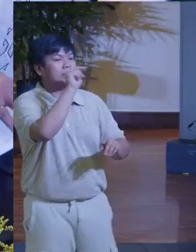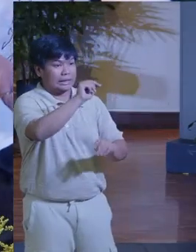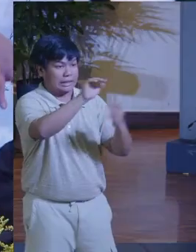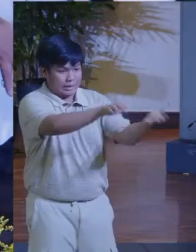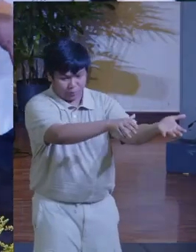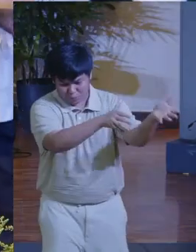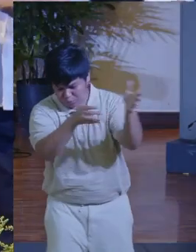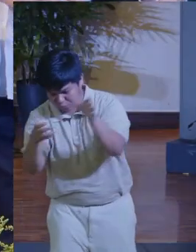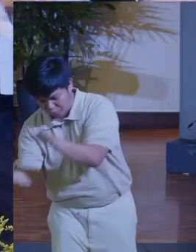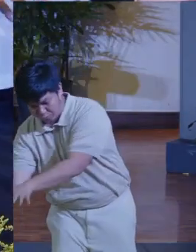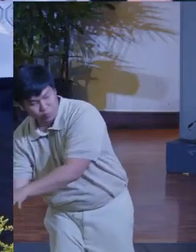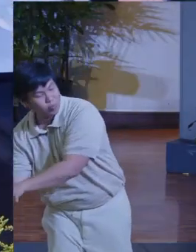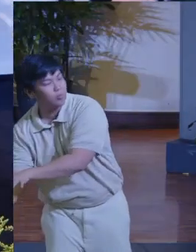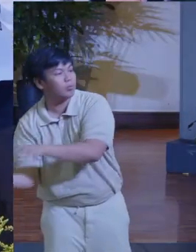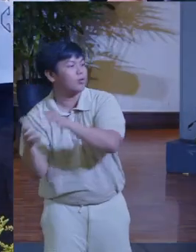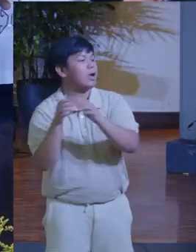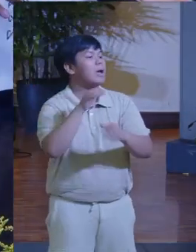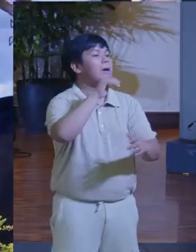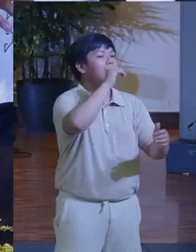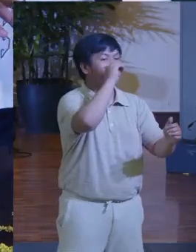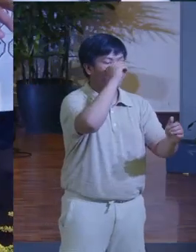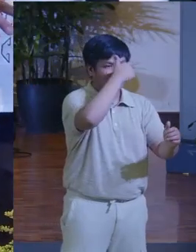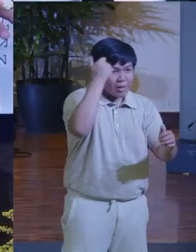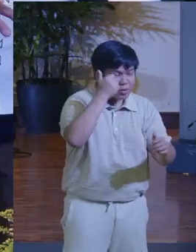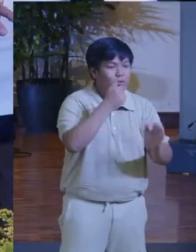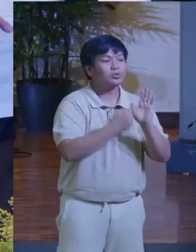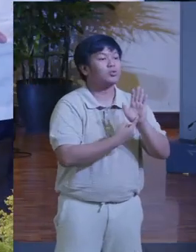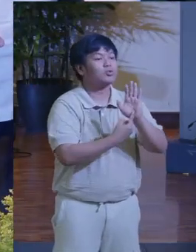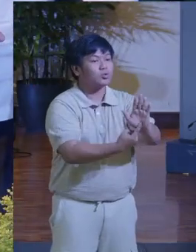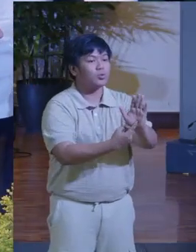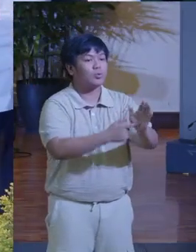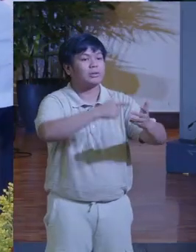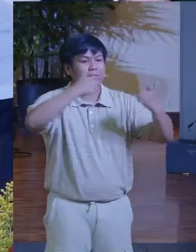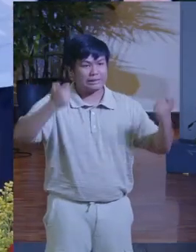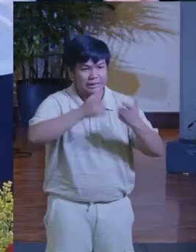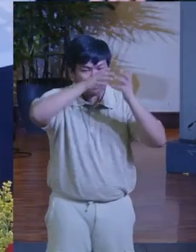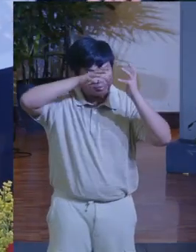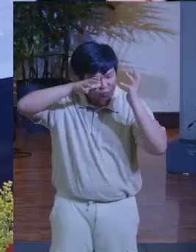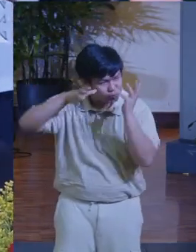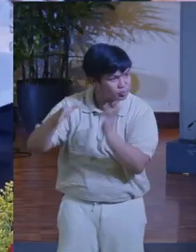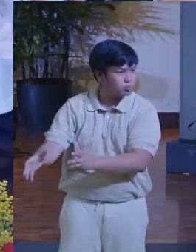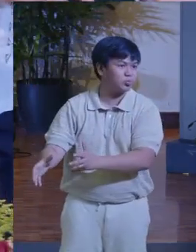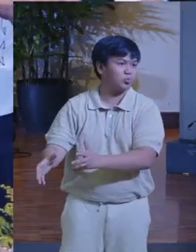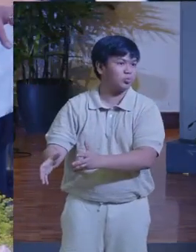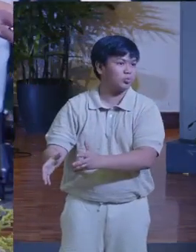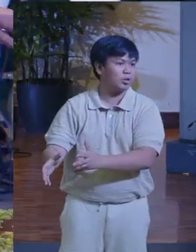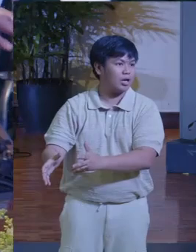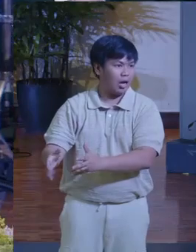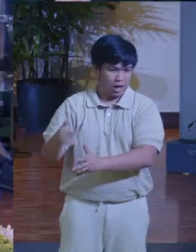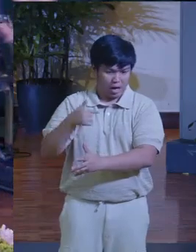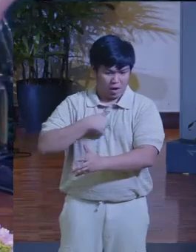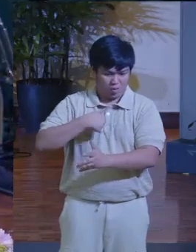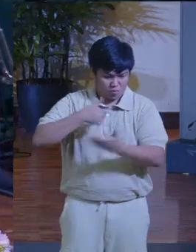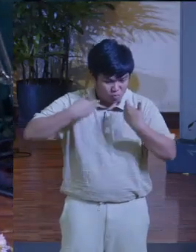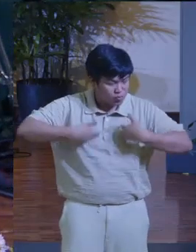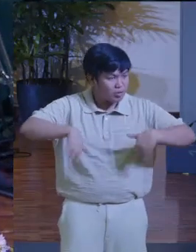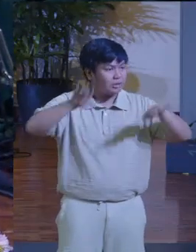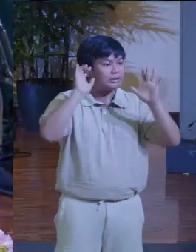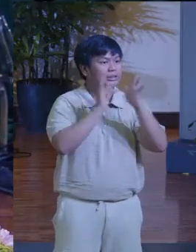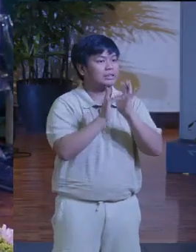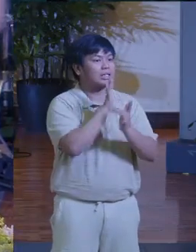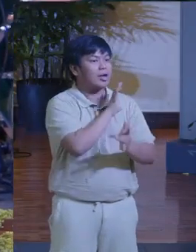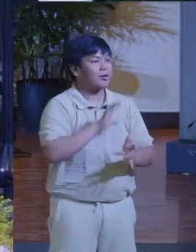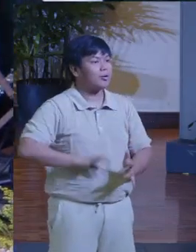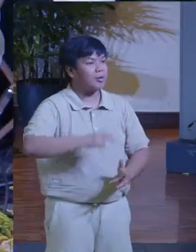tubig to represent yung kanilang pagkamatay sa kanilang kasalanan, kanilang pagkamatay kay Kristo Jesus. Dahil namatay